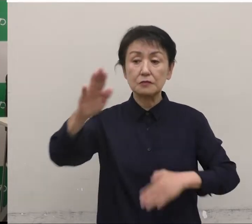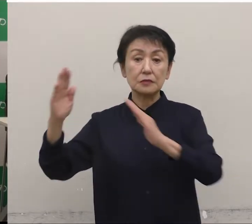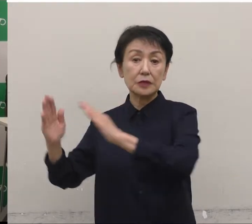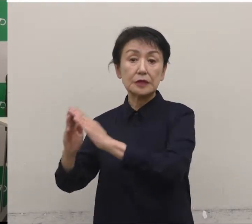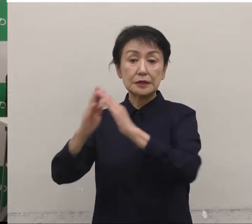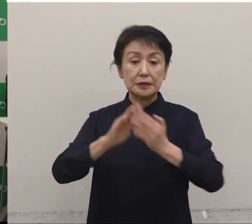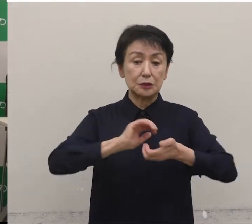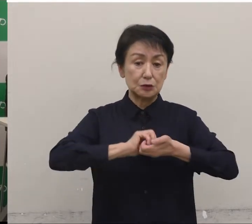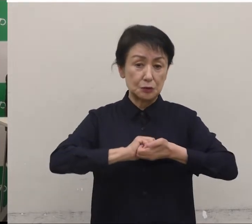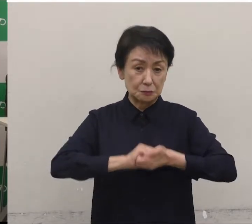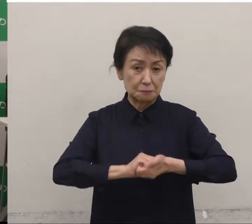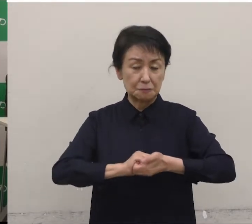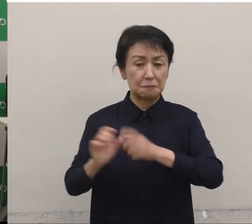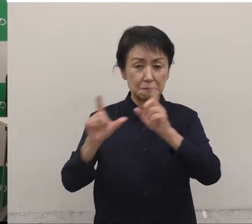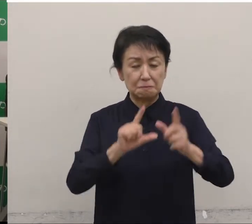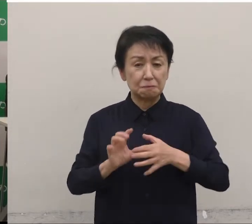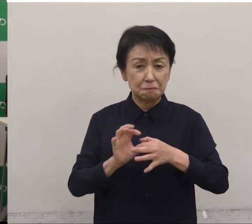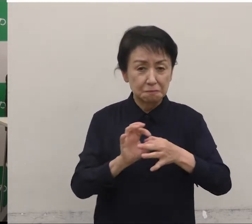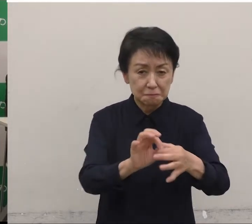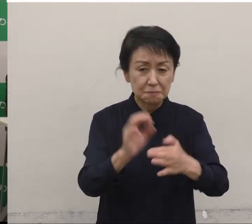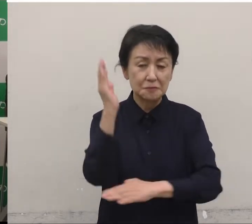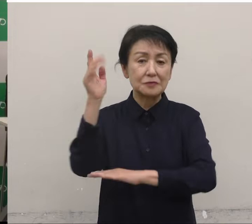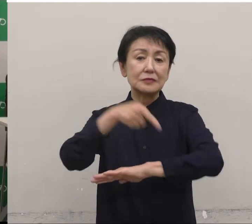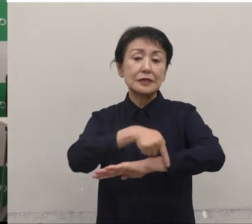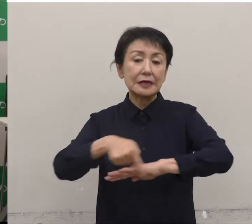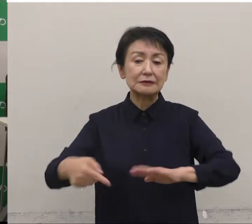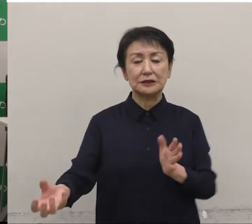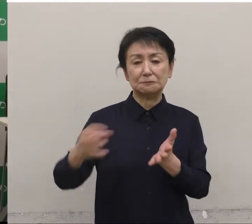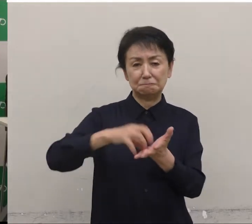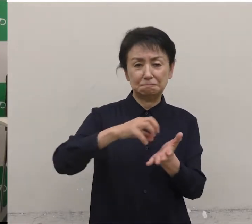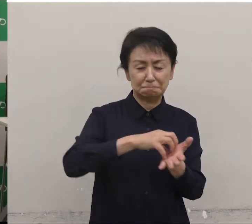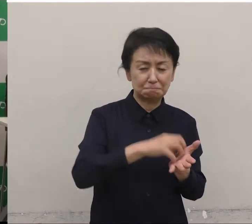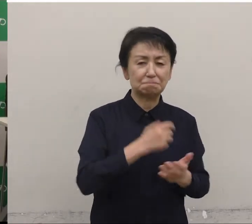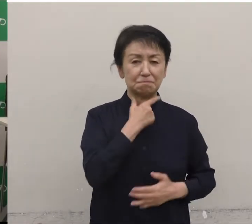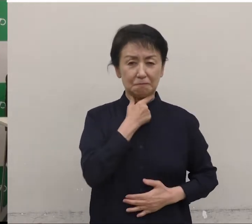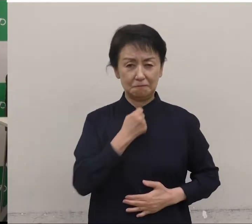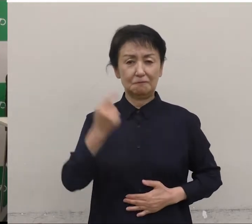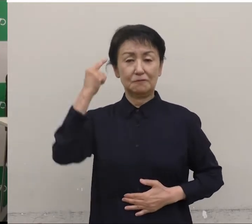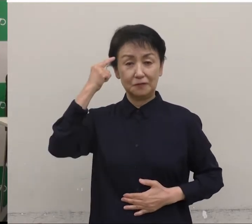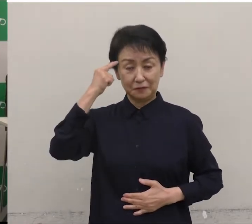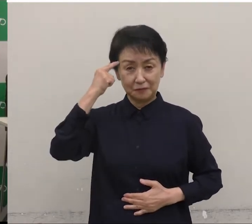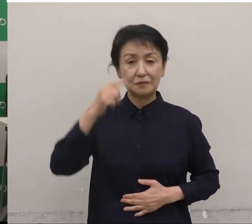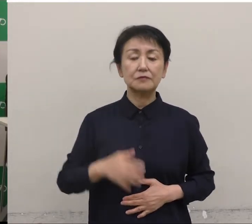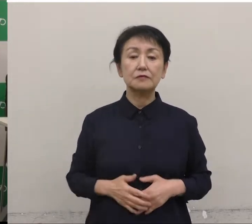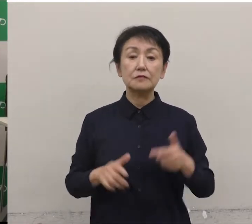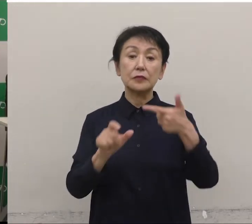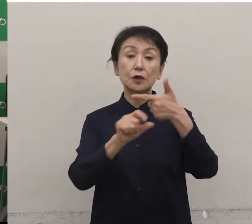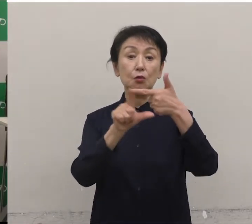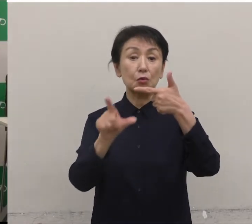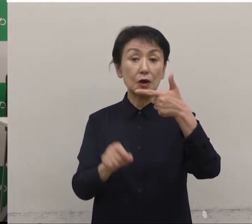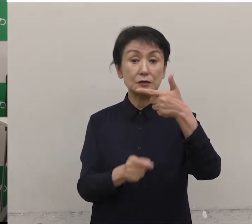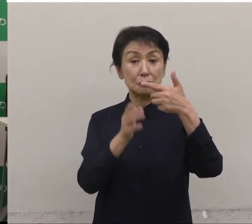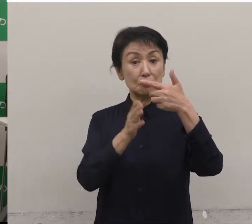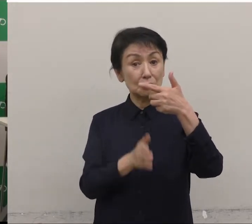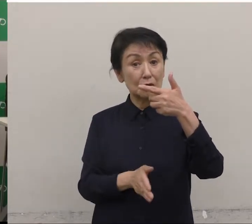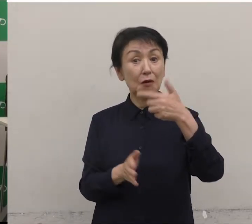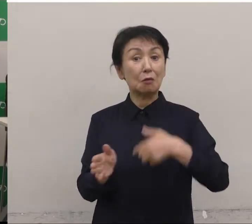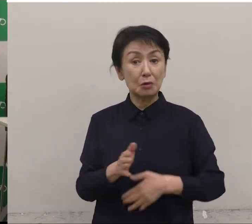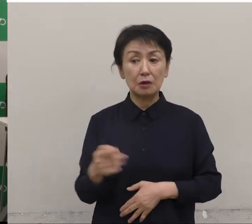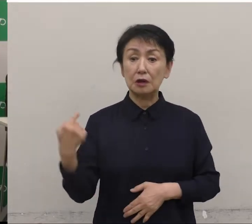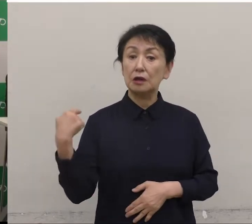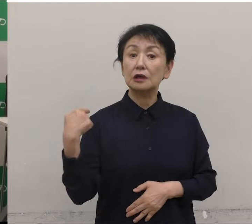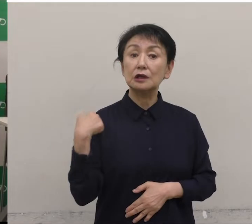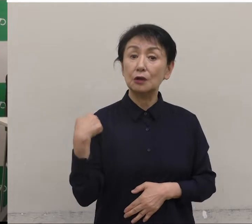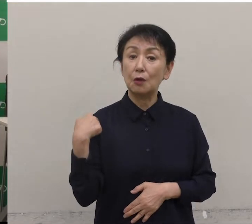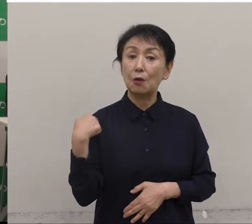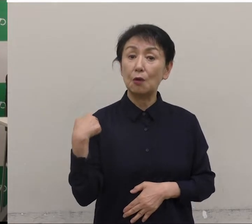しっかりと生かしてまいりたいというふうに思います。6月も半ばに入りまして、昨日はだいぶちょ